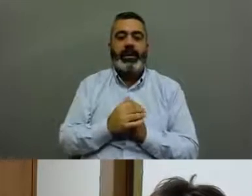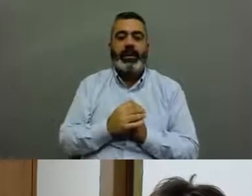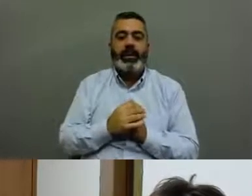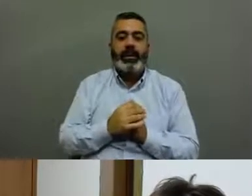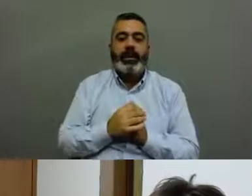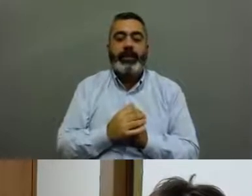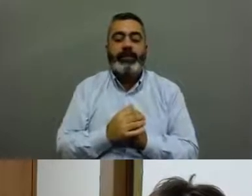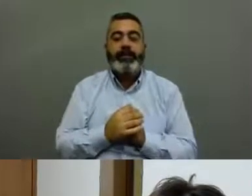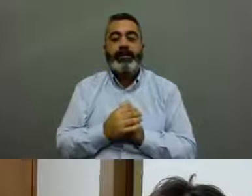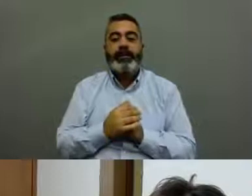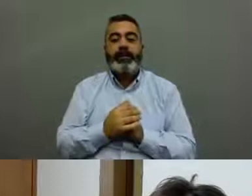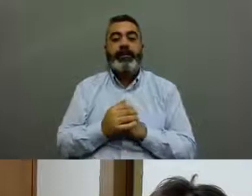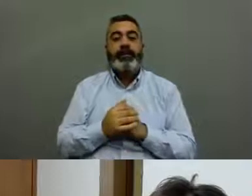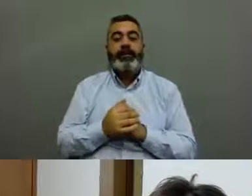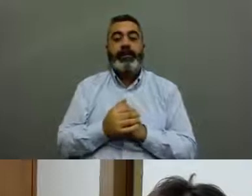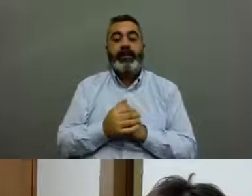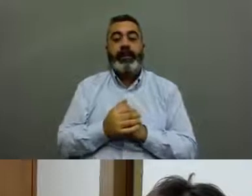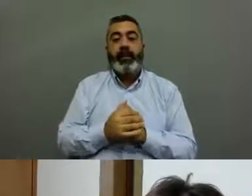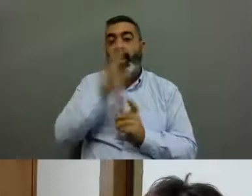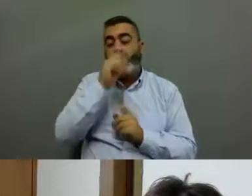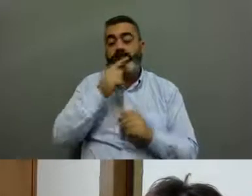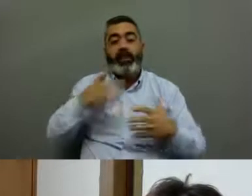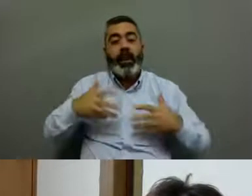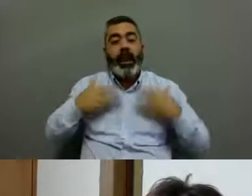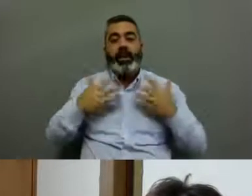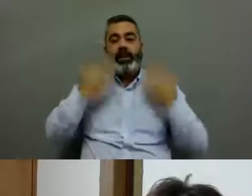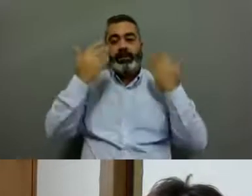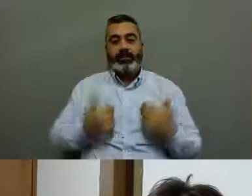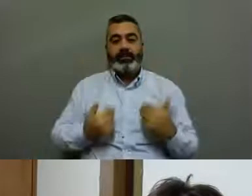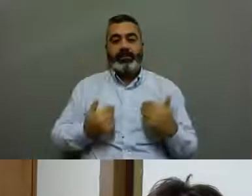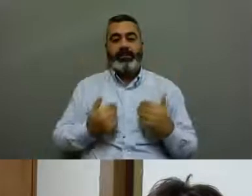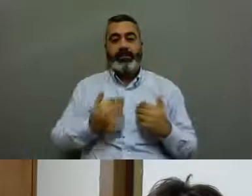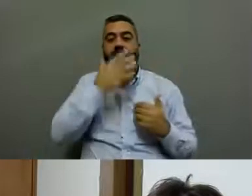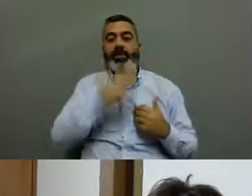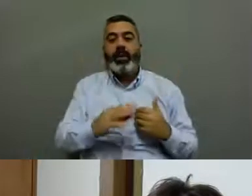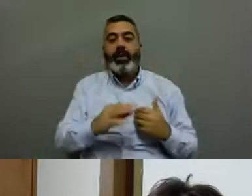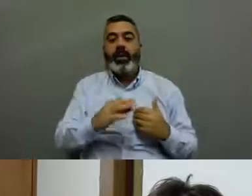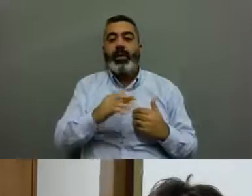Ωστόσο, χάρηκα από πλευράς μου, γιατί είδα πως μέσα από όλο αυτό το